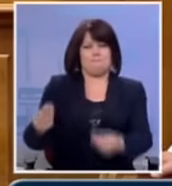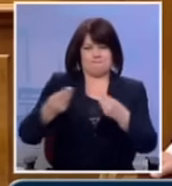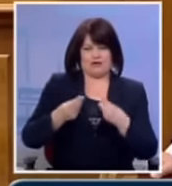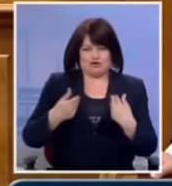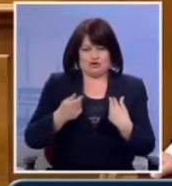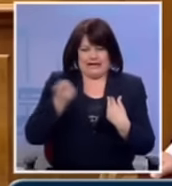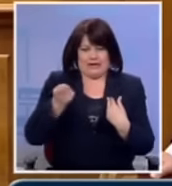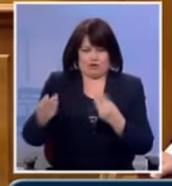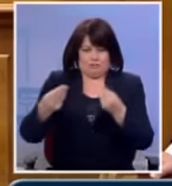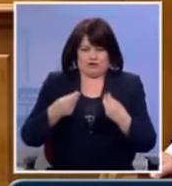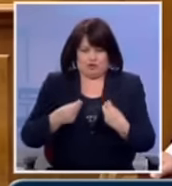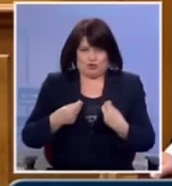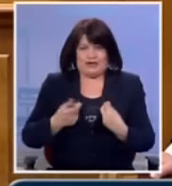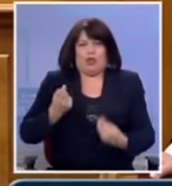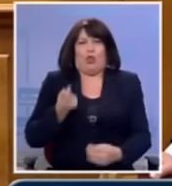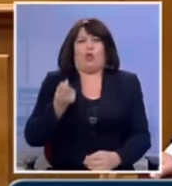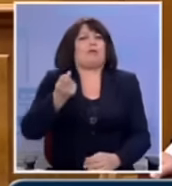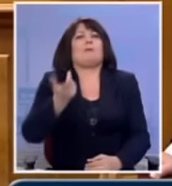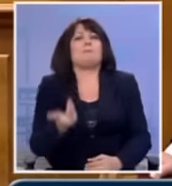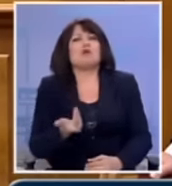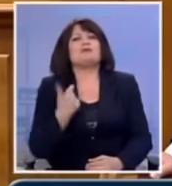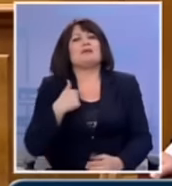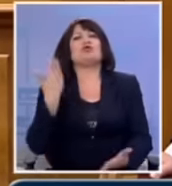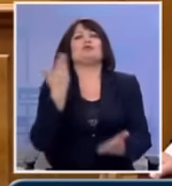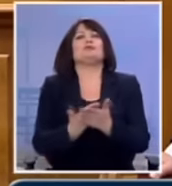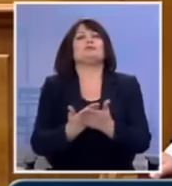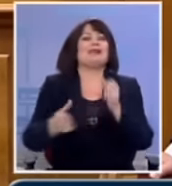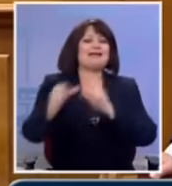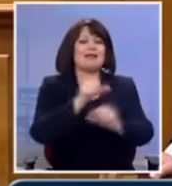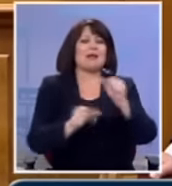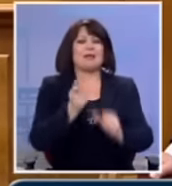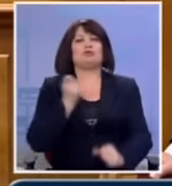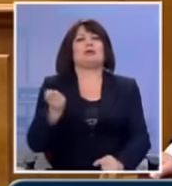κληρονομήσαμε. Γι' αυτό και εμείς απαιτούμε αναδιάρθρωση χρέους.